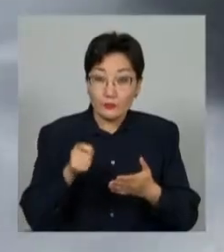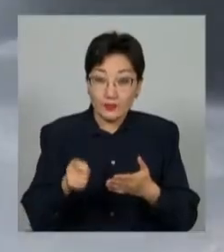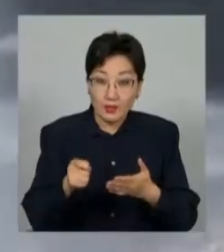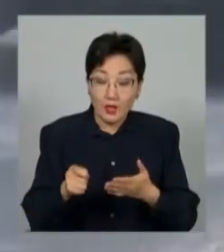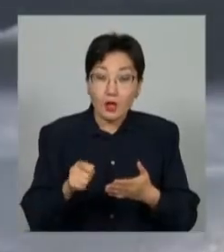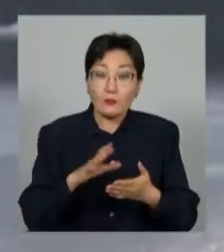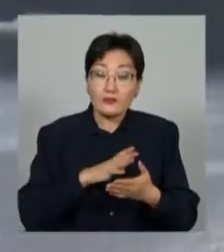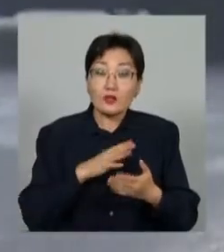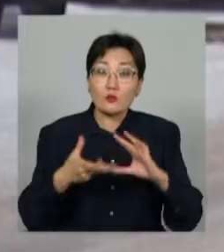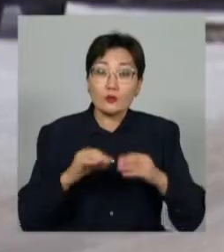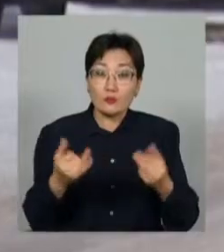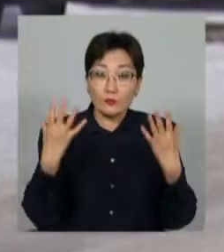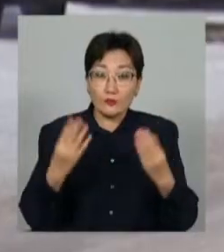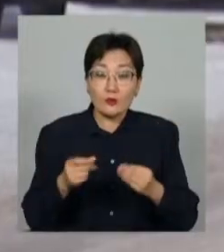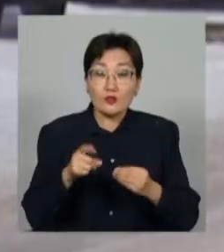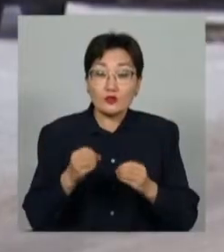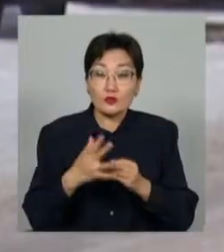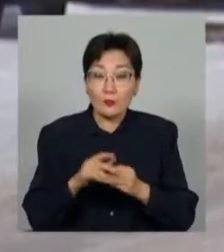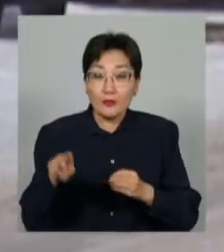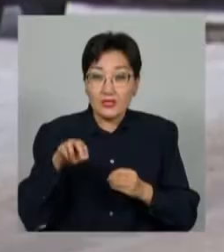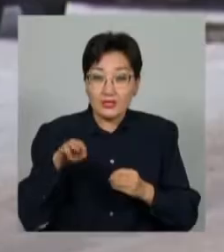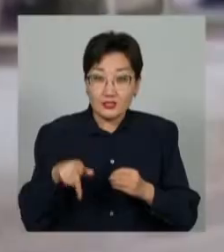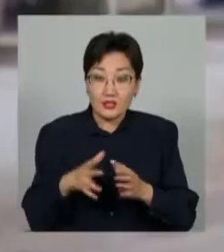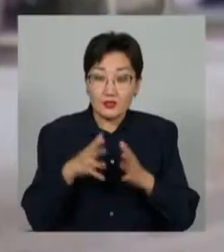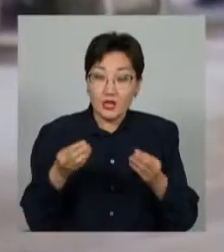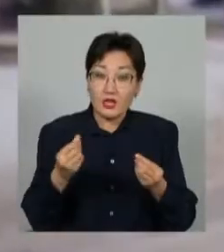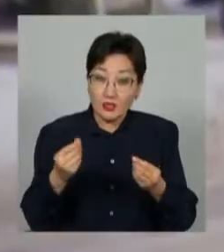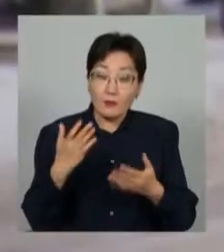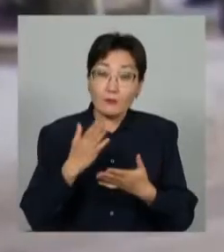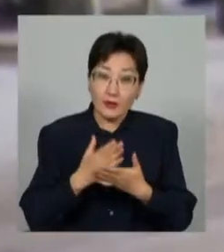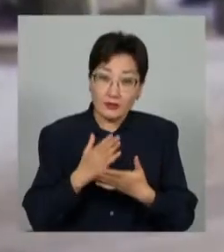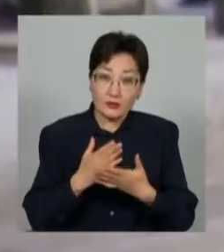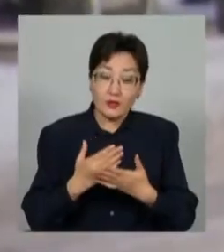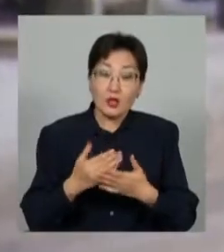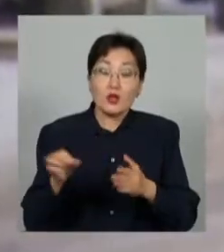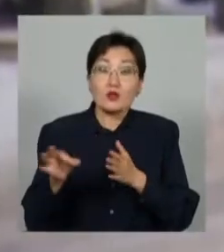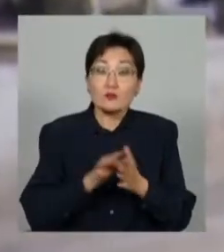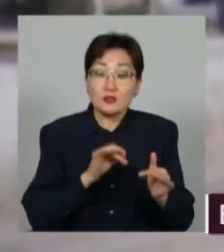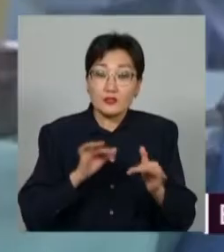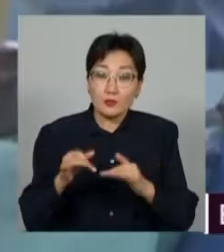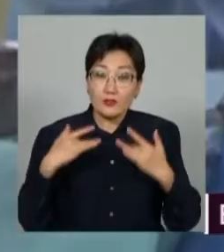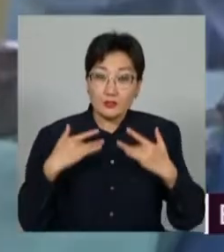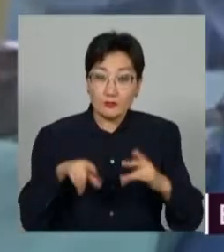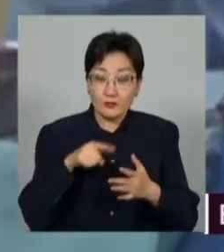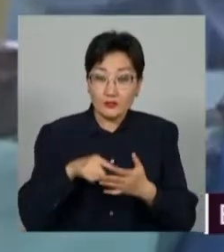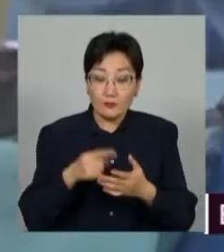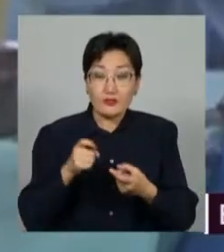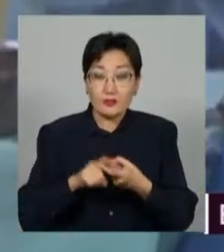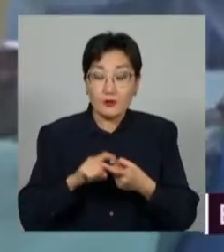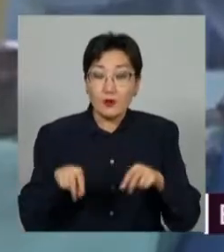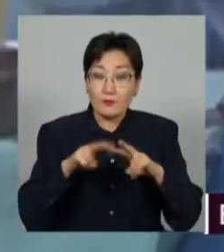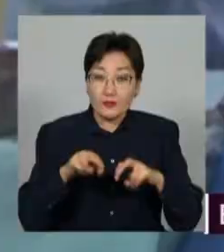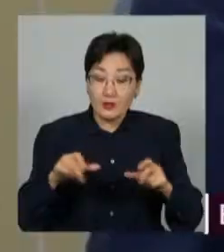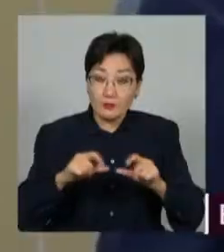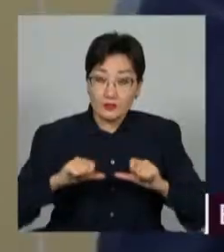түскен. Жалпы бүгінде қорда 115 миллиард теңгеден астам қаражат жинақталған. Шұғыл әрекет етуді талап ететін мәселелер бойынша